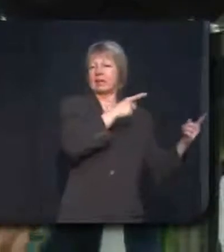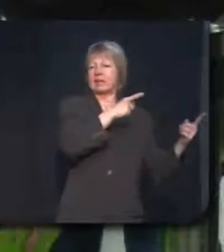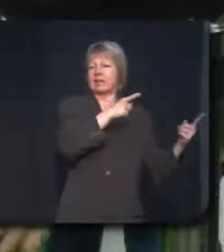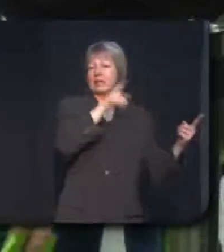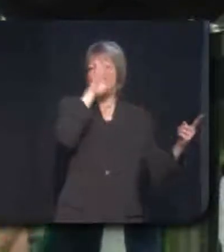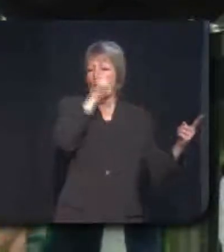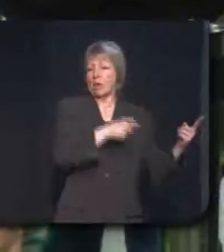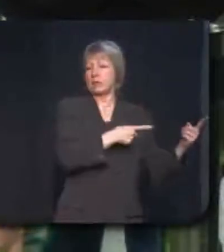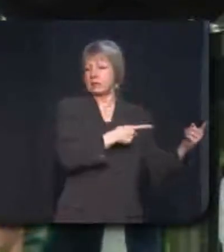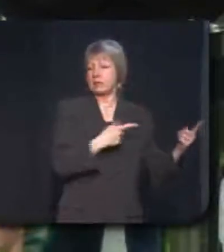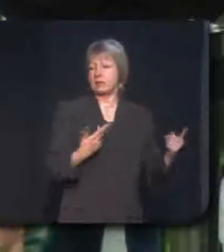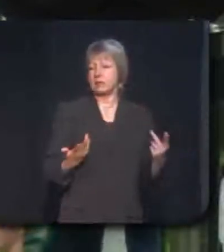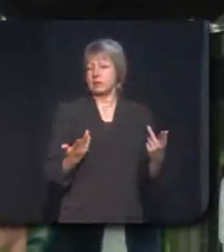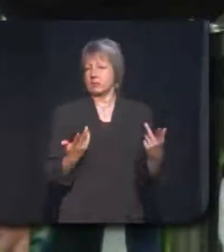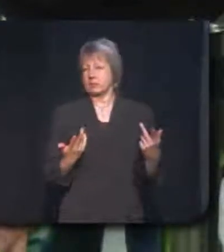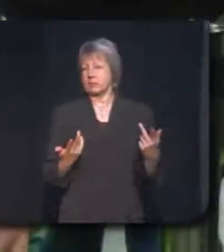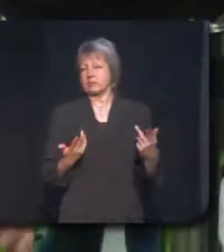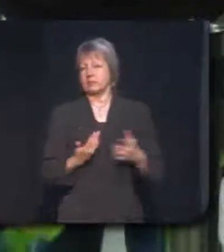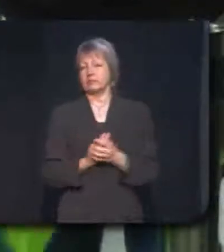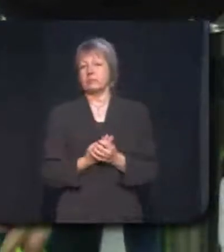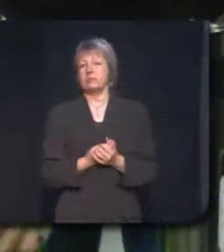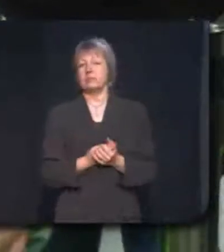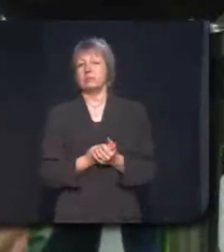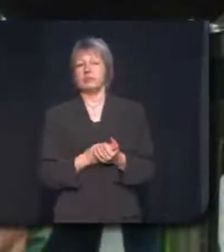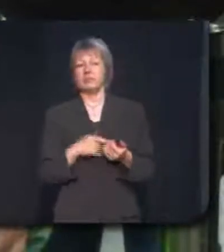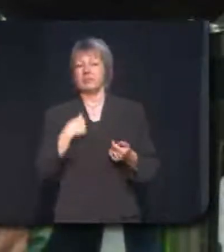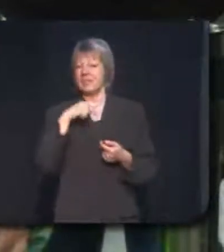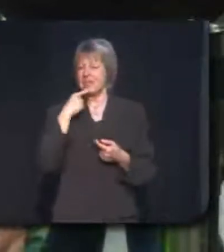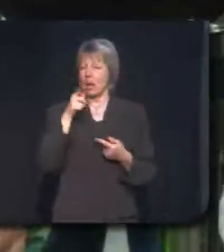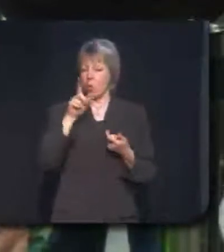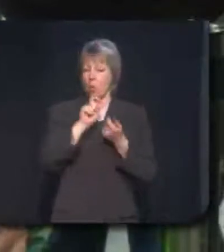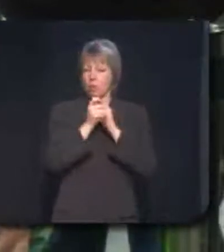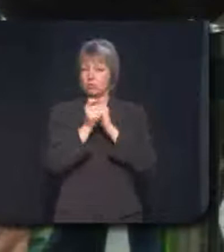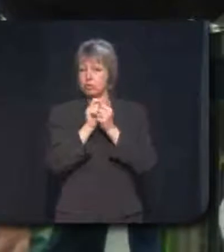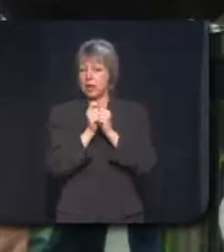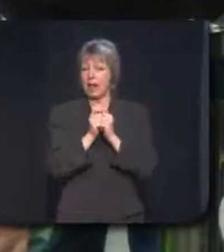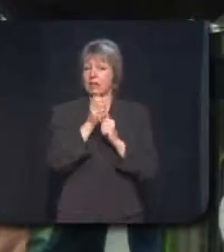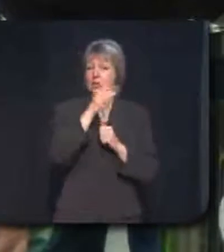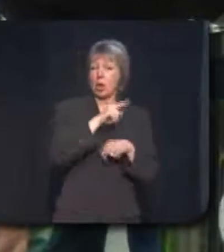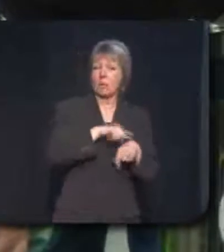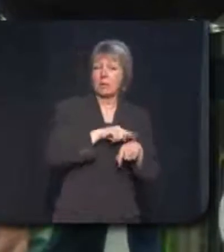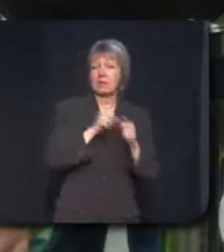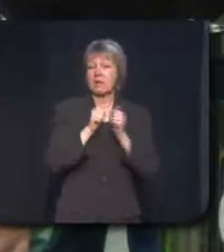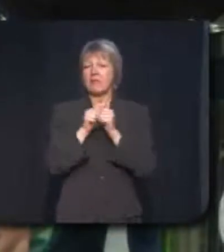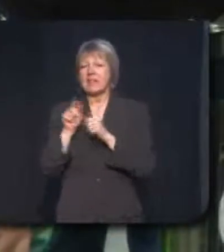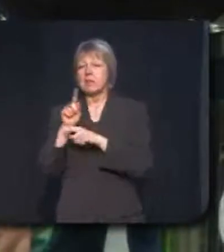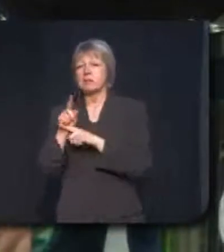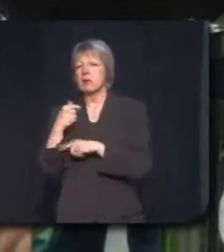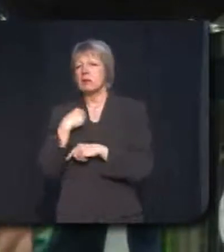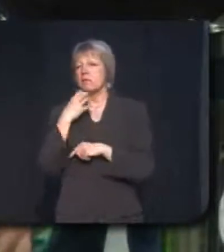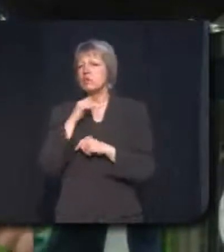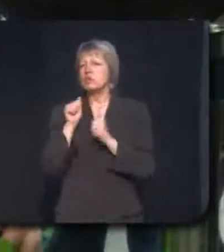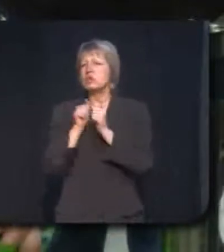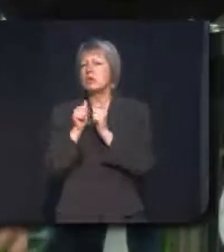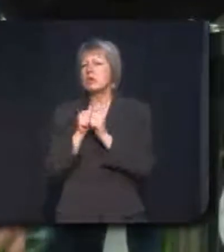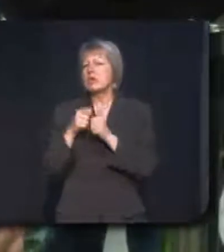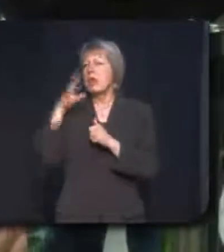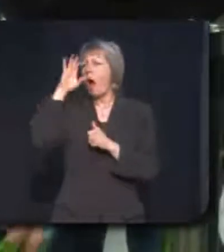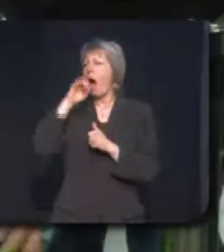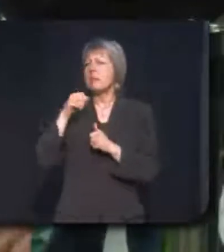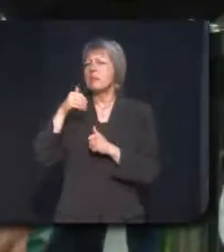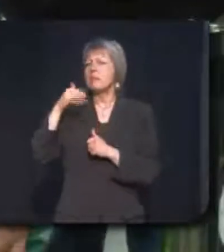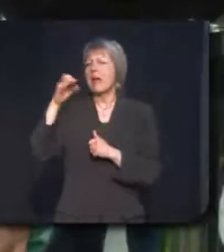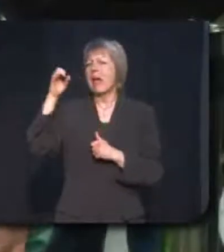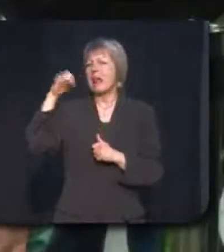für die Festlegung der Zeit auf Sommerzeit denn ich hätte gerade im Winter hätte ich eigentlich ganz gerne abends die eine Stunde zusätzliches Licht